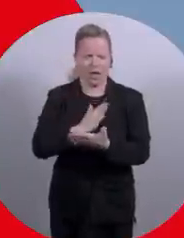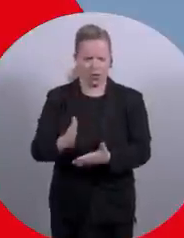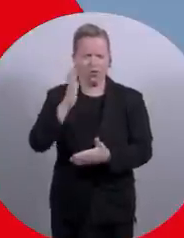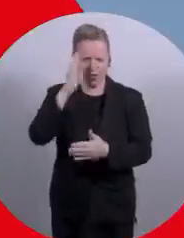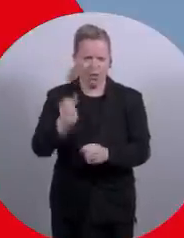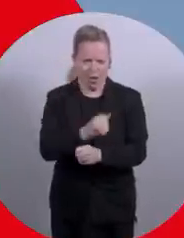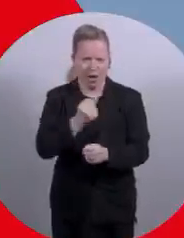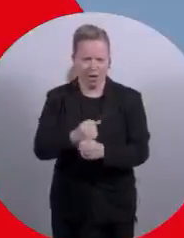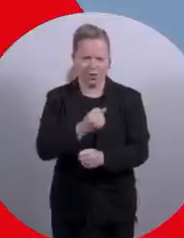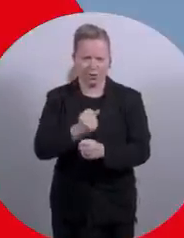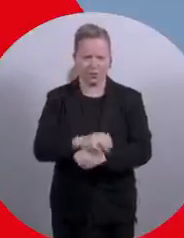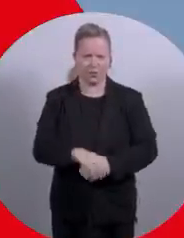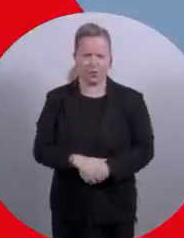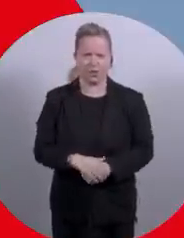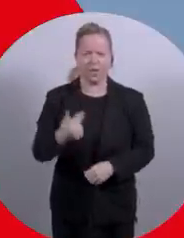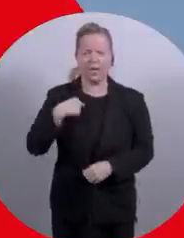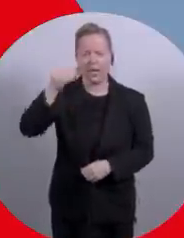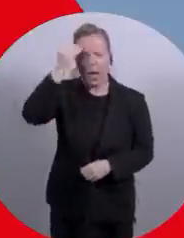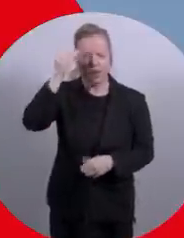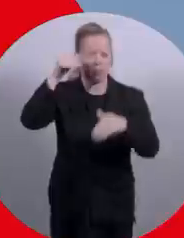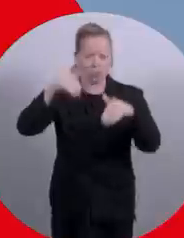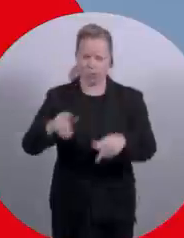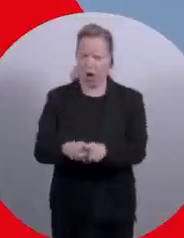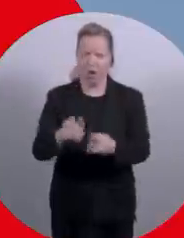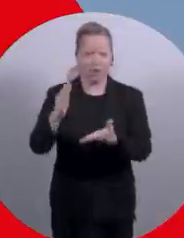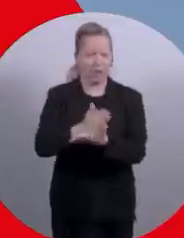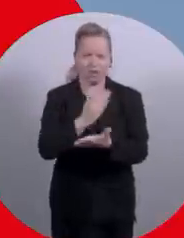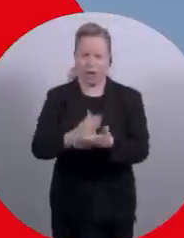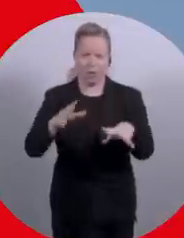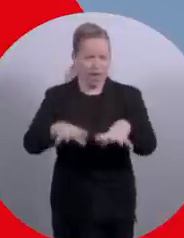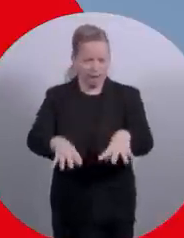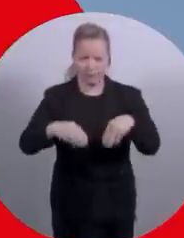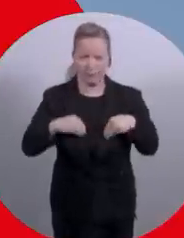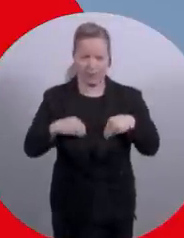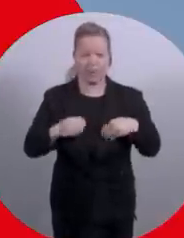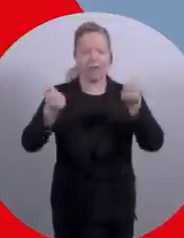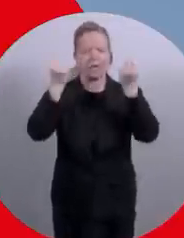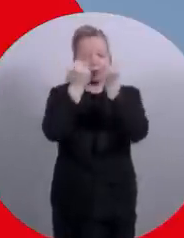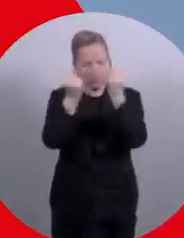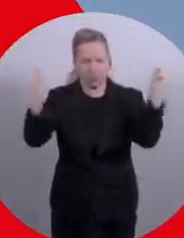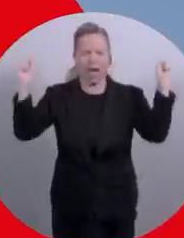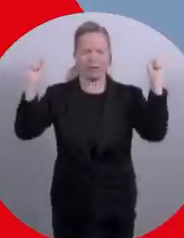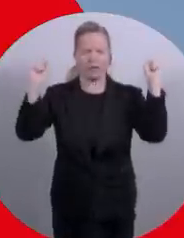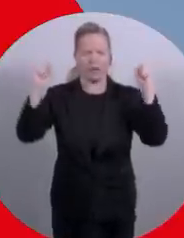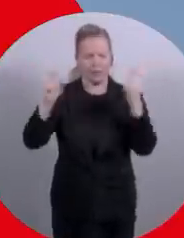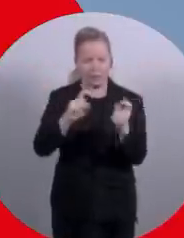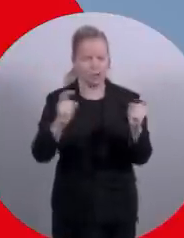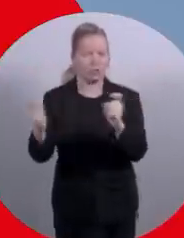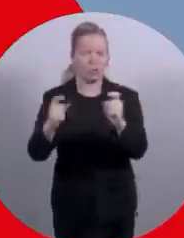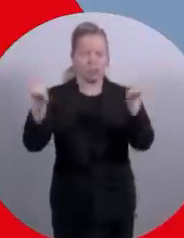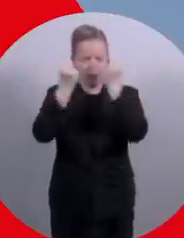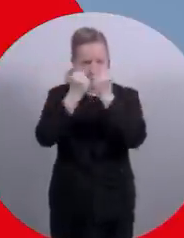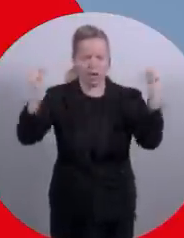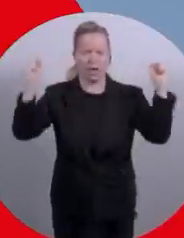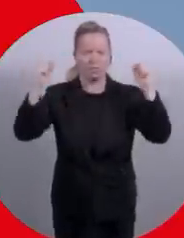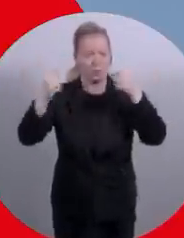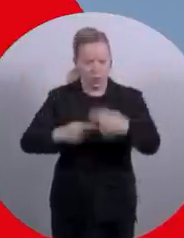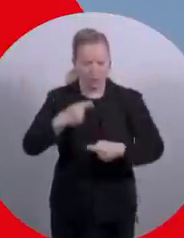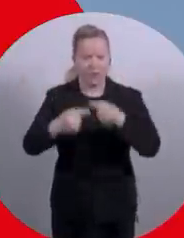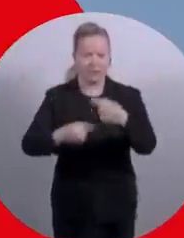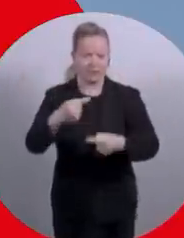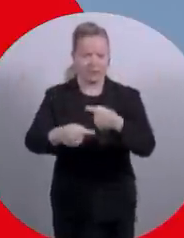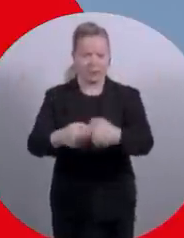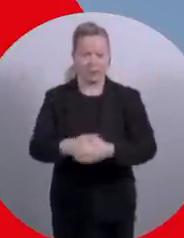ich glaube auch dass sie zu akzeptieren sind das ist ein demokratischer Diskurs und Prozess und am Ende des Tages